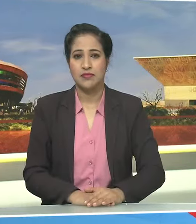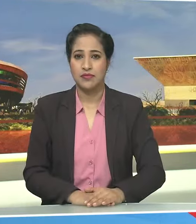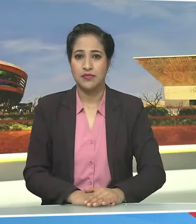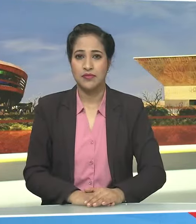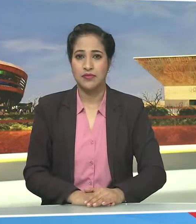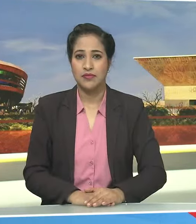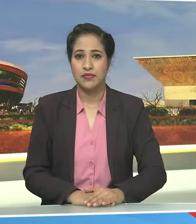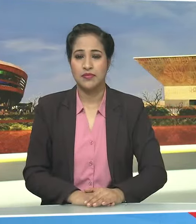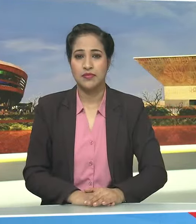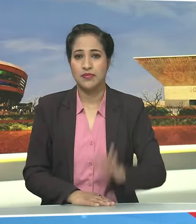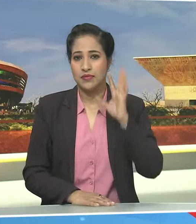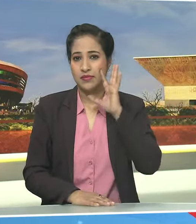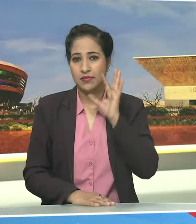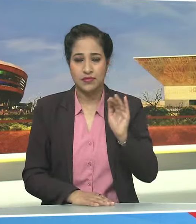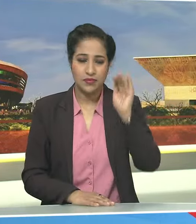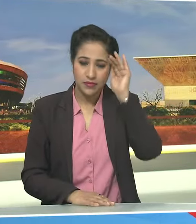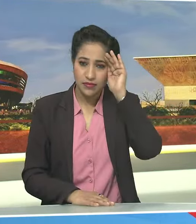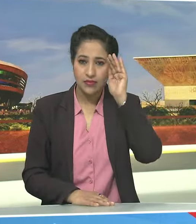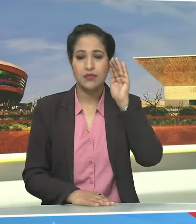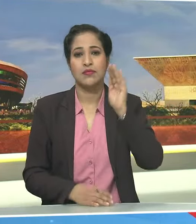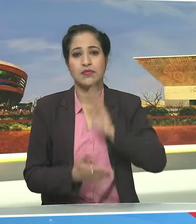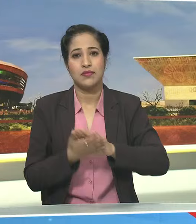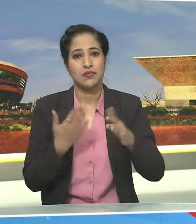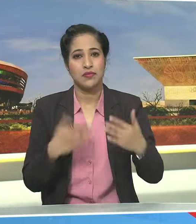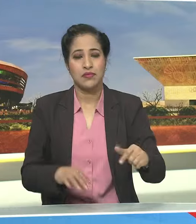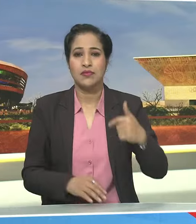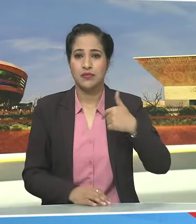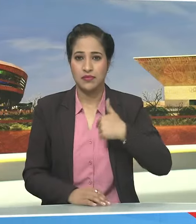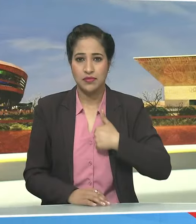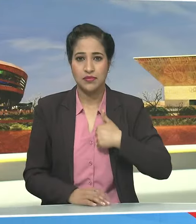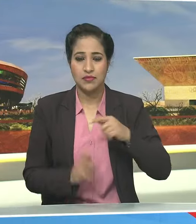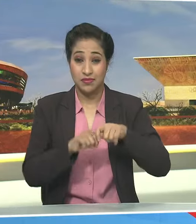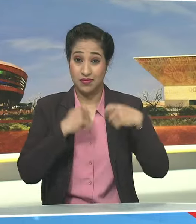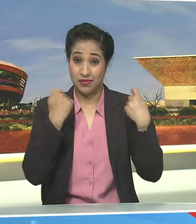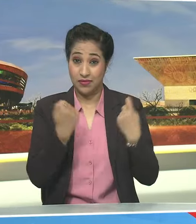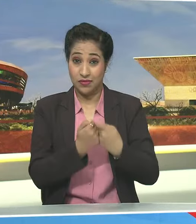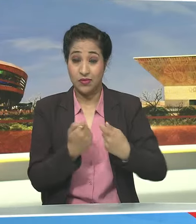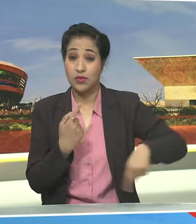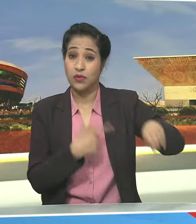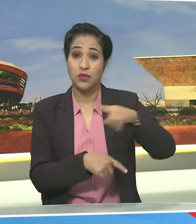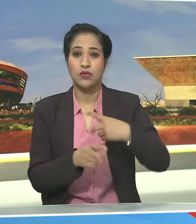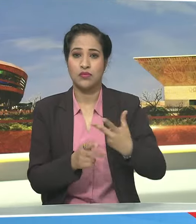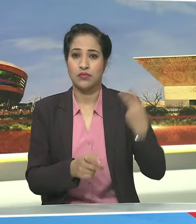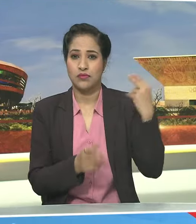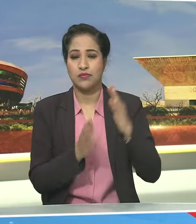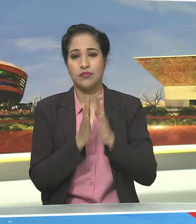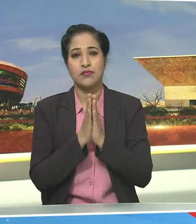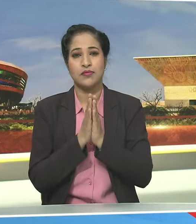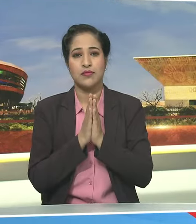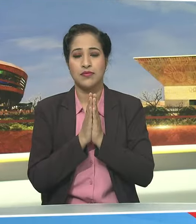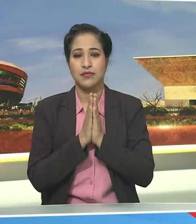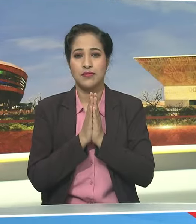होगी तो इस विशेष समाचार बुलेटिन में बस इतना ही हमारी पूरी टीम को दीजिए इजाजत